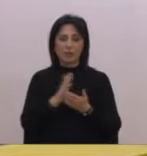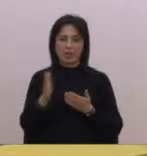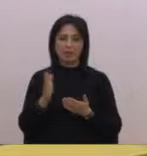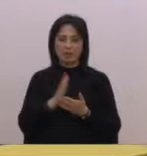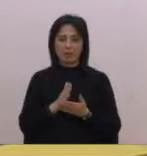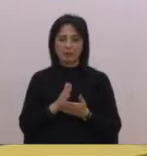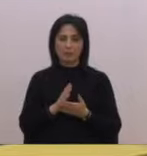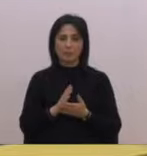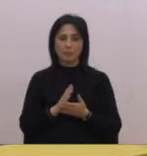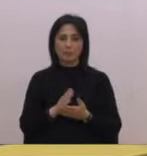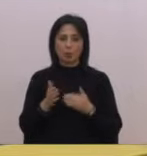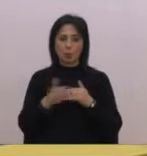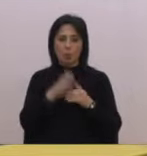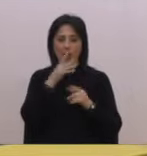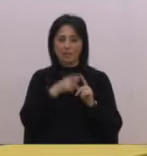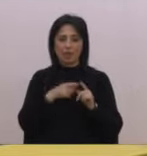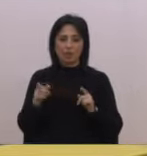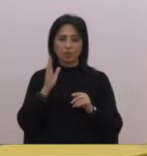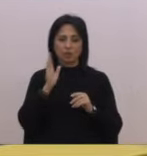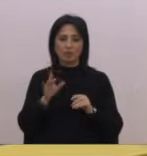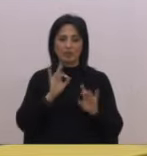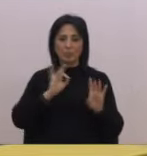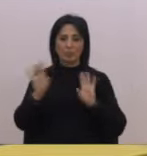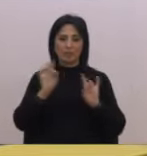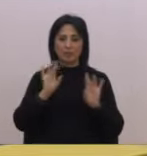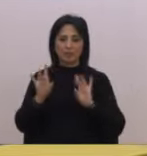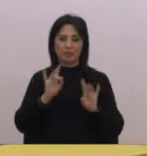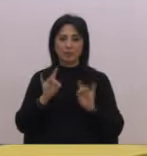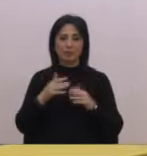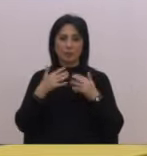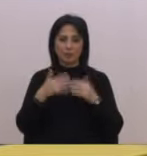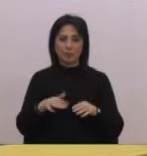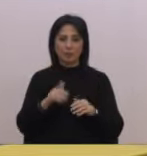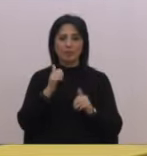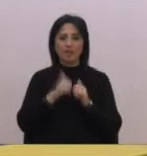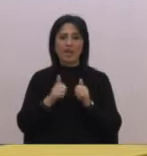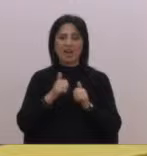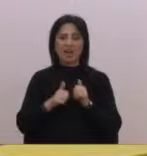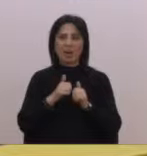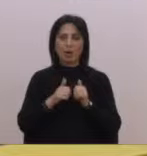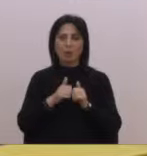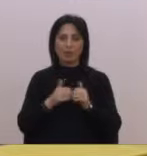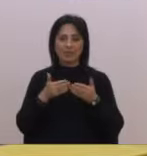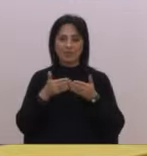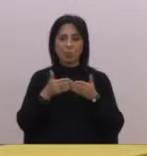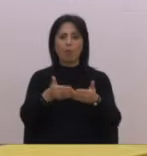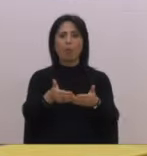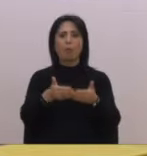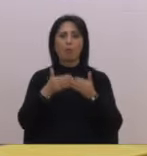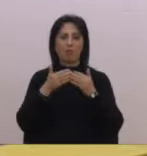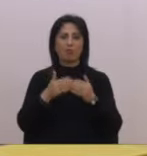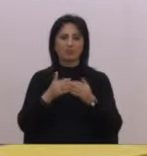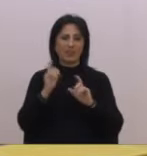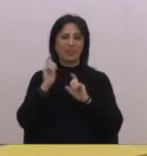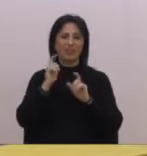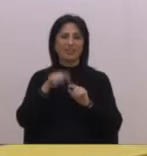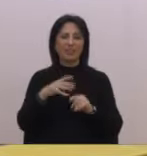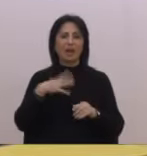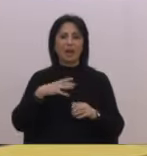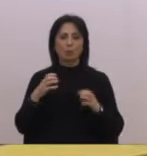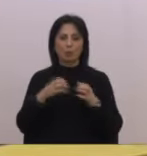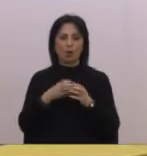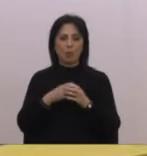და უახლოეს ხანებში გვექნება პრეზენტაცია უკვე რეგულარული საბორმე გადაზიდვების, რომელსაც ქართული